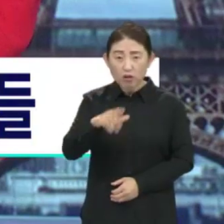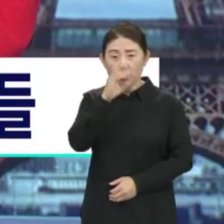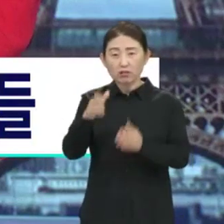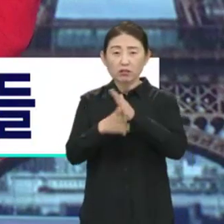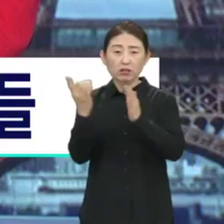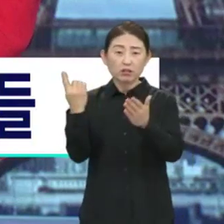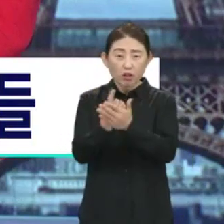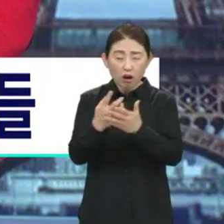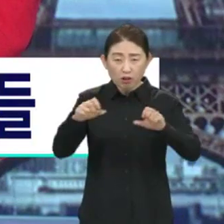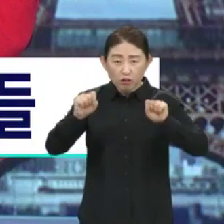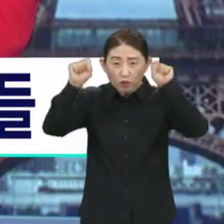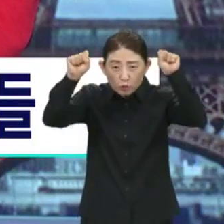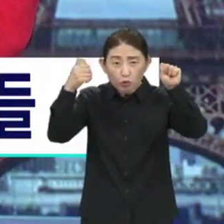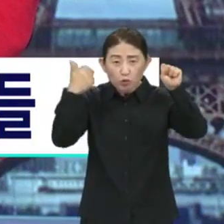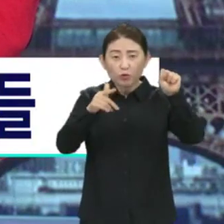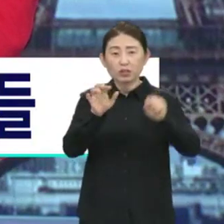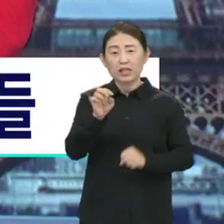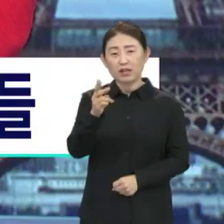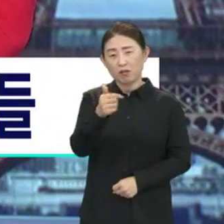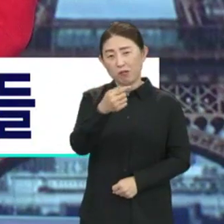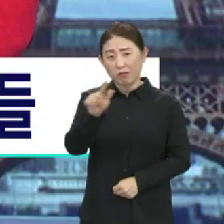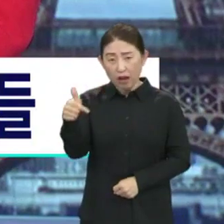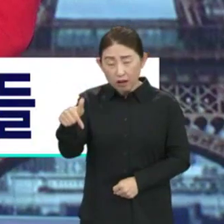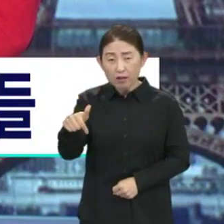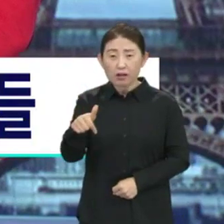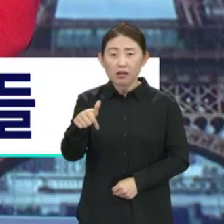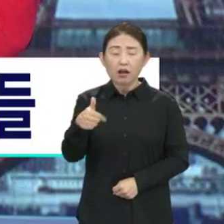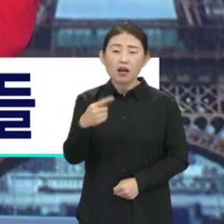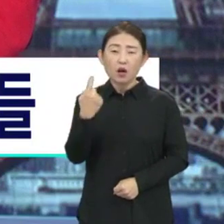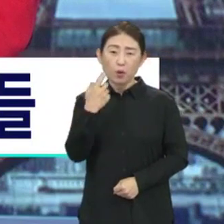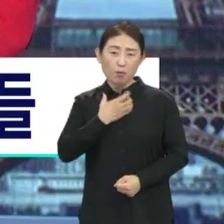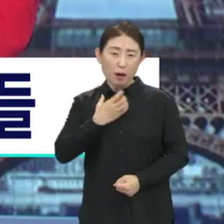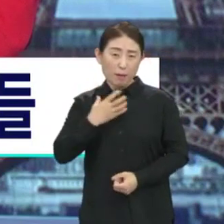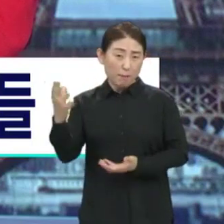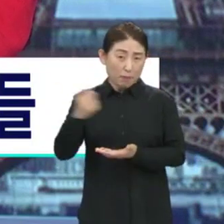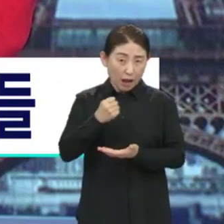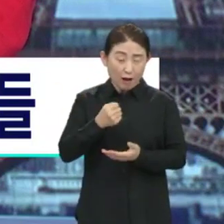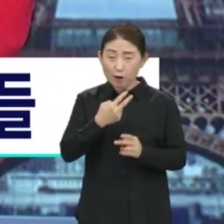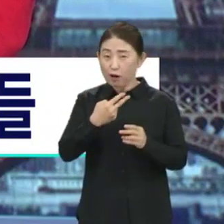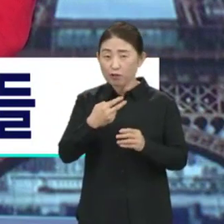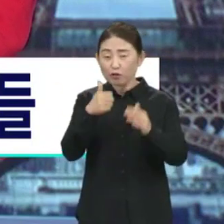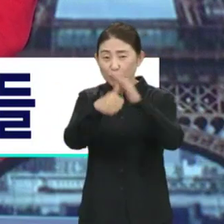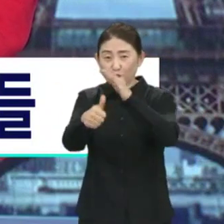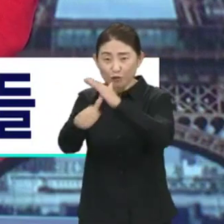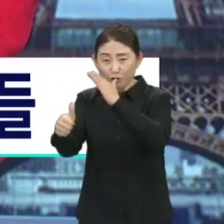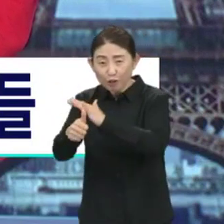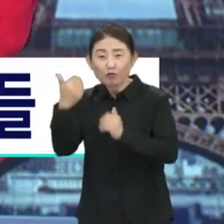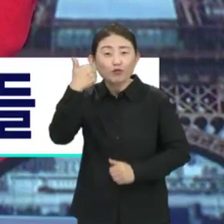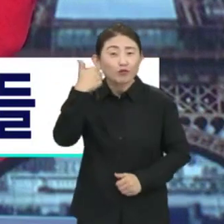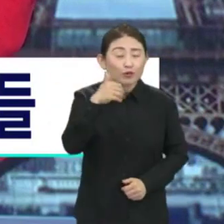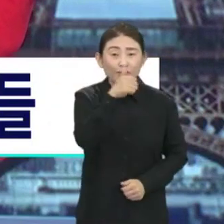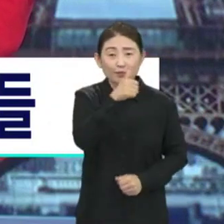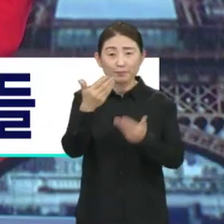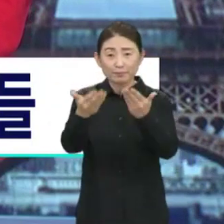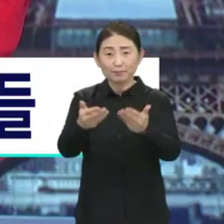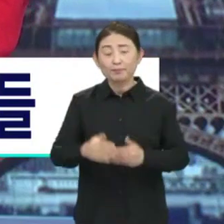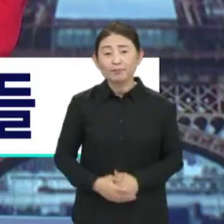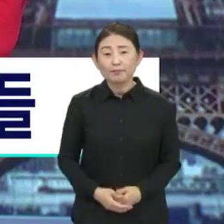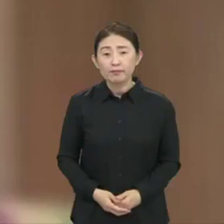소속 역도메달 기대주 장현학 등 금메달 사냥에 나서는 충청권 선수단들의 면면을 이수복 기자가